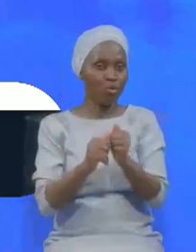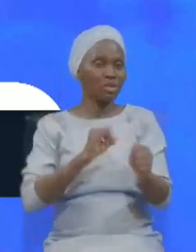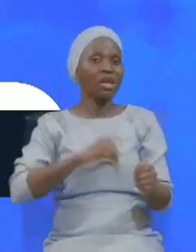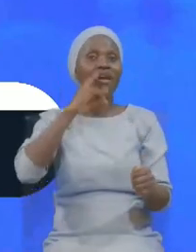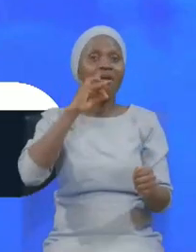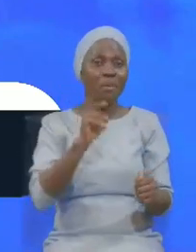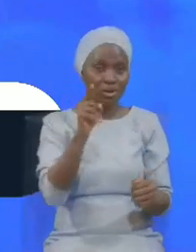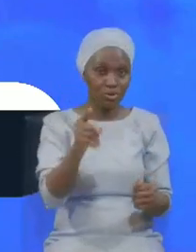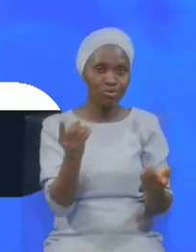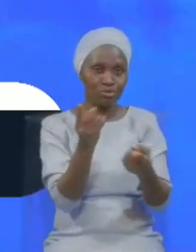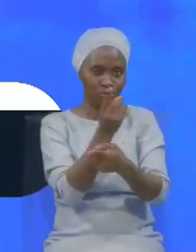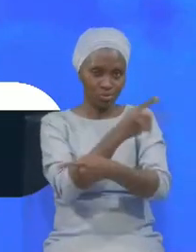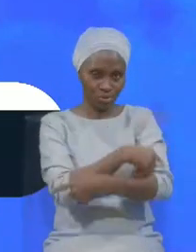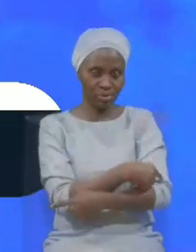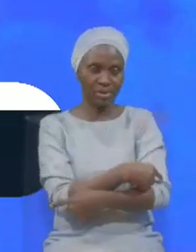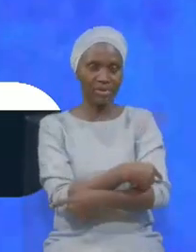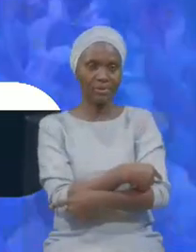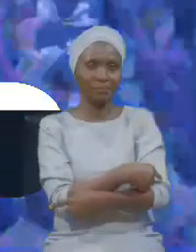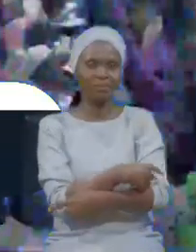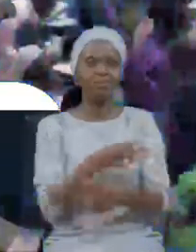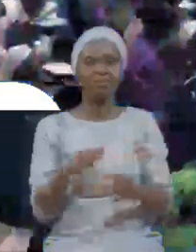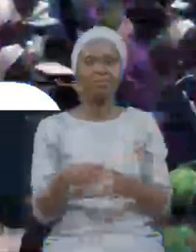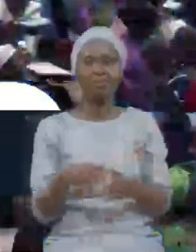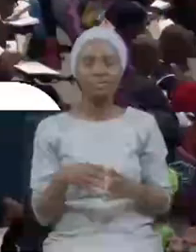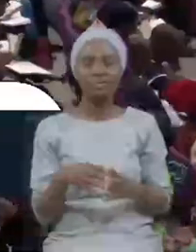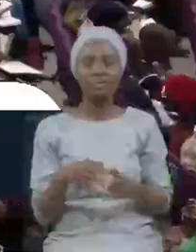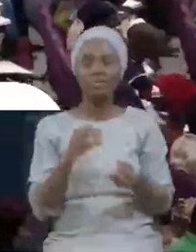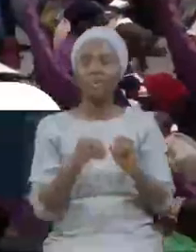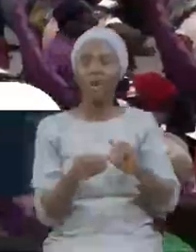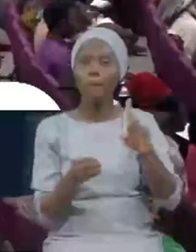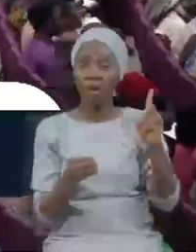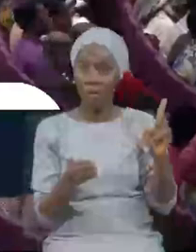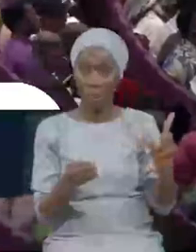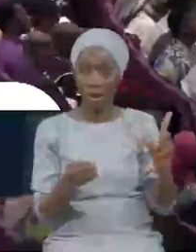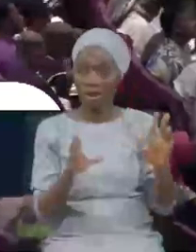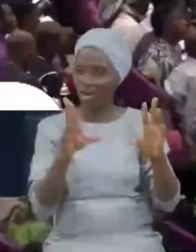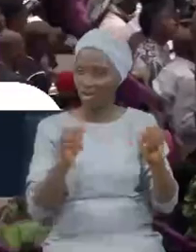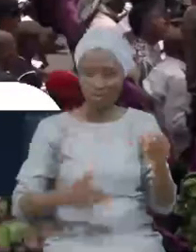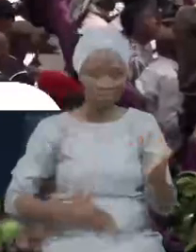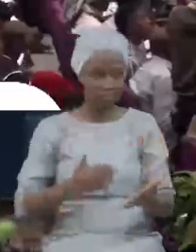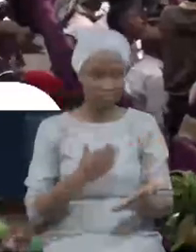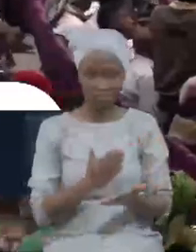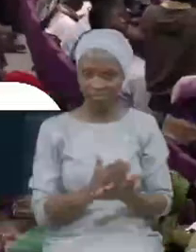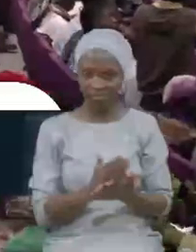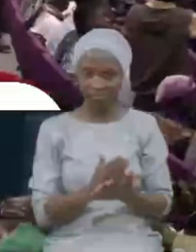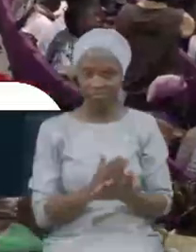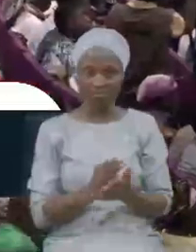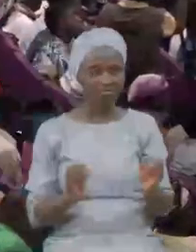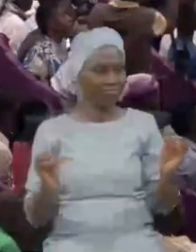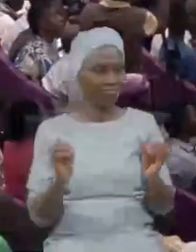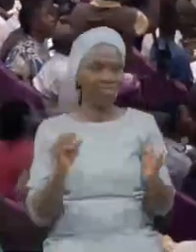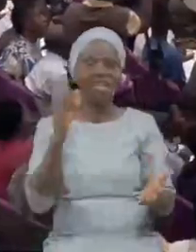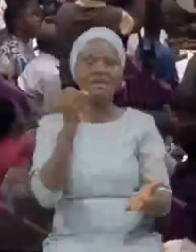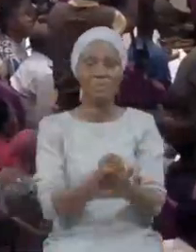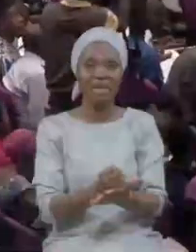te prescris aujourd'hui. Numéro 1, plus jamais de stérilité.